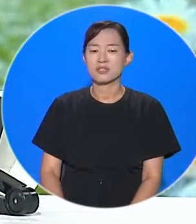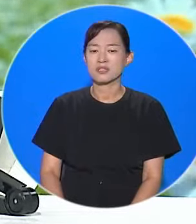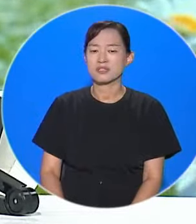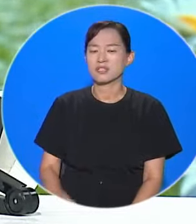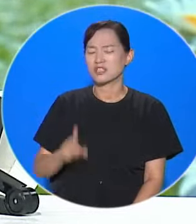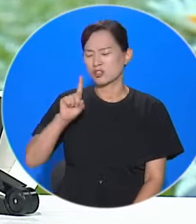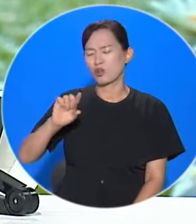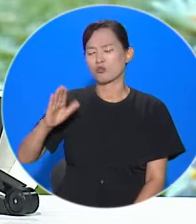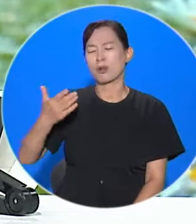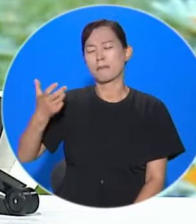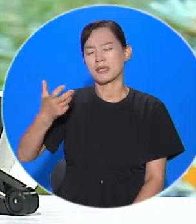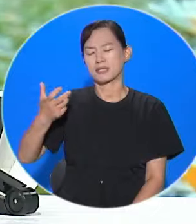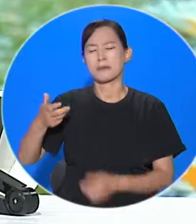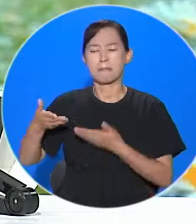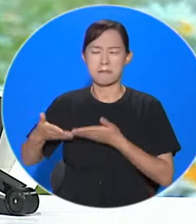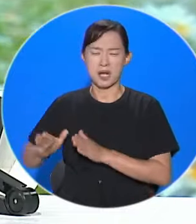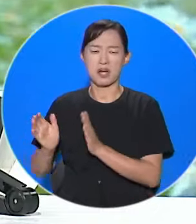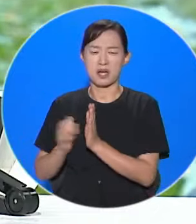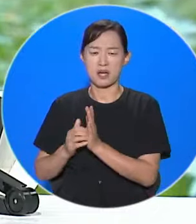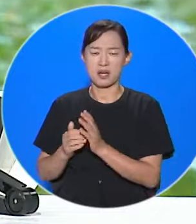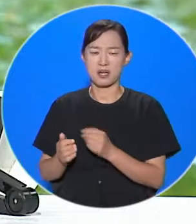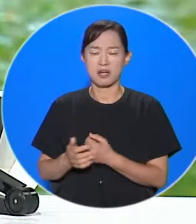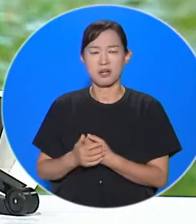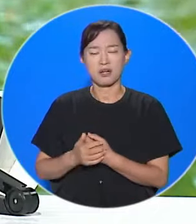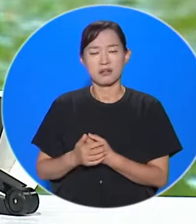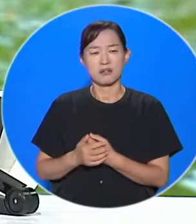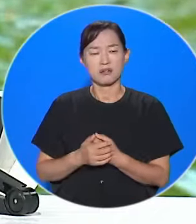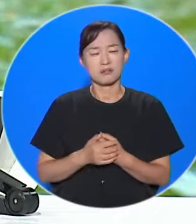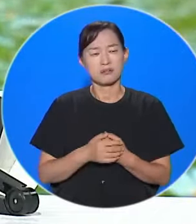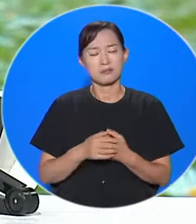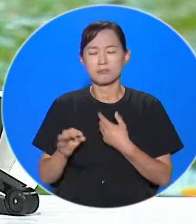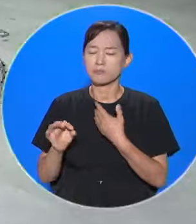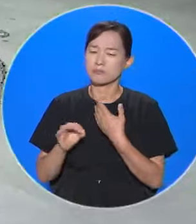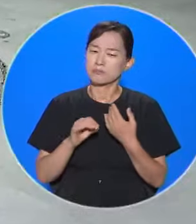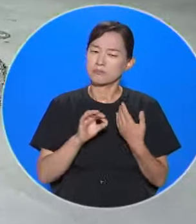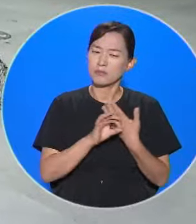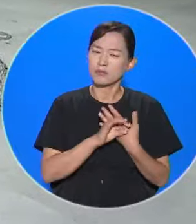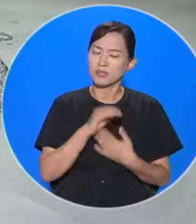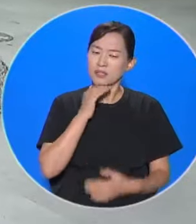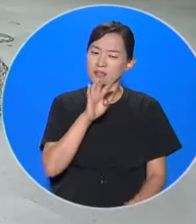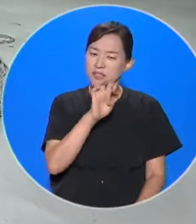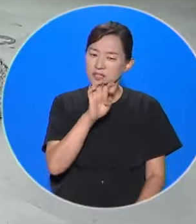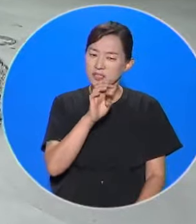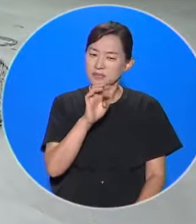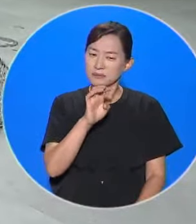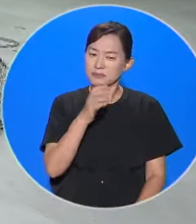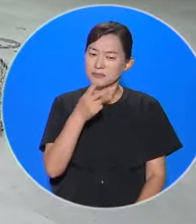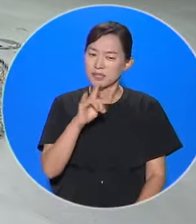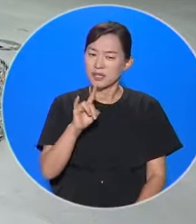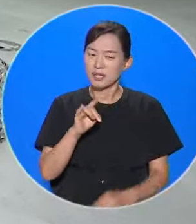80년생이에요, 80년생. 80년생이면 한 40대 정도 되나요?